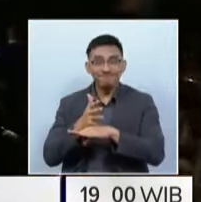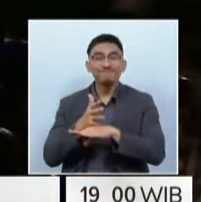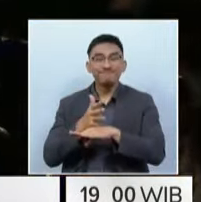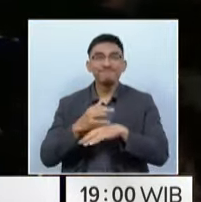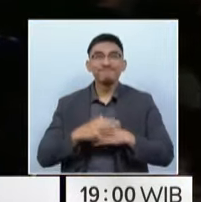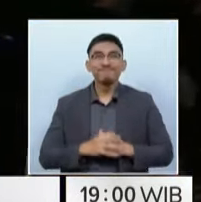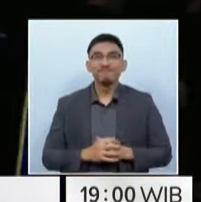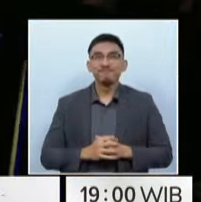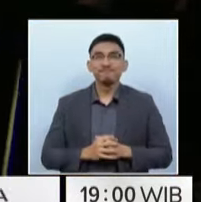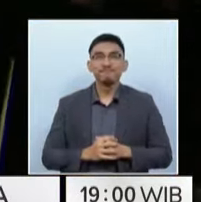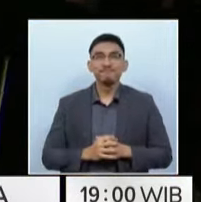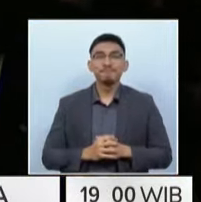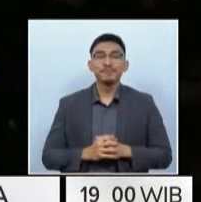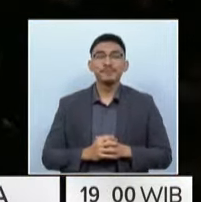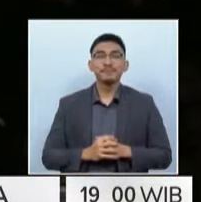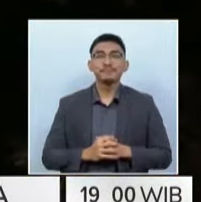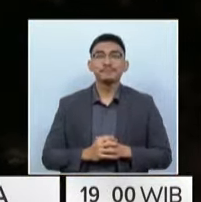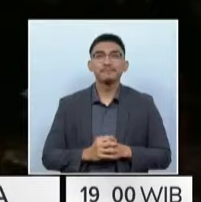ini